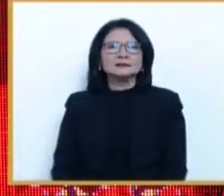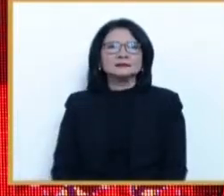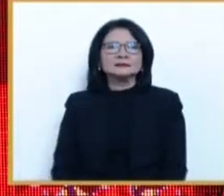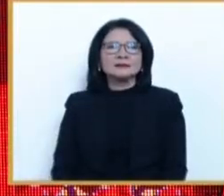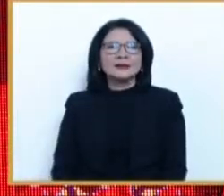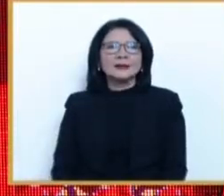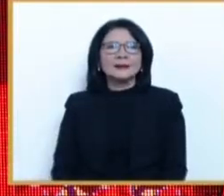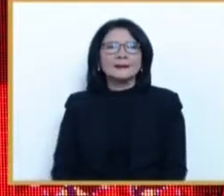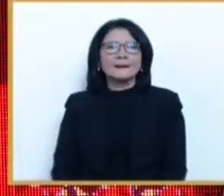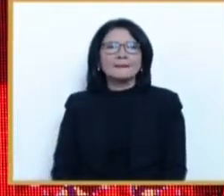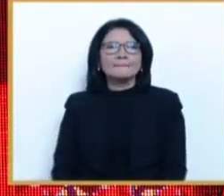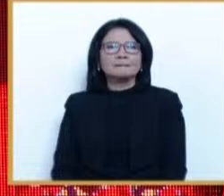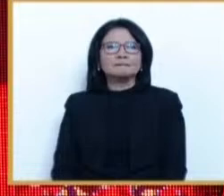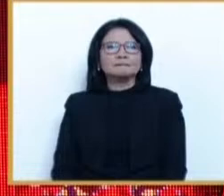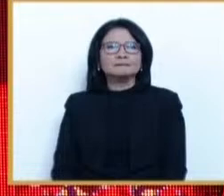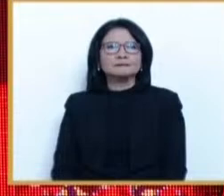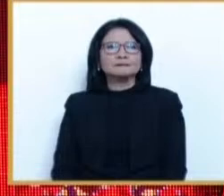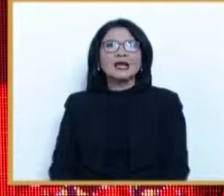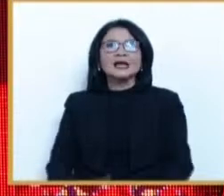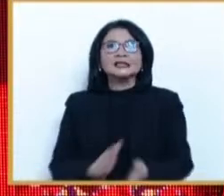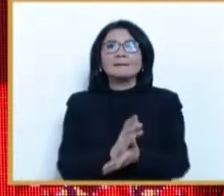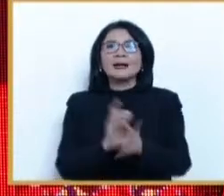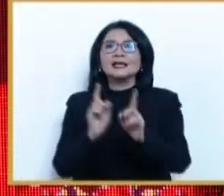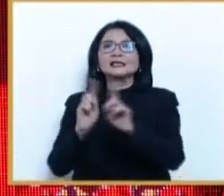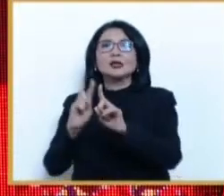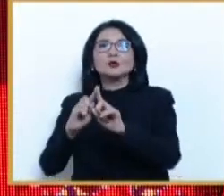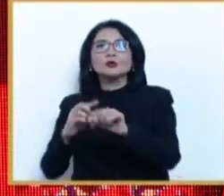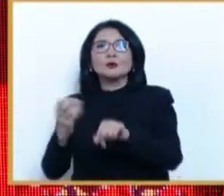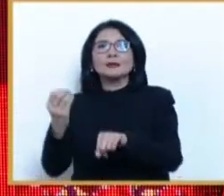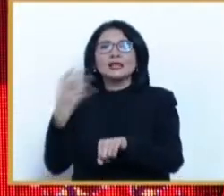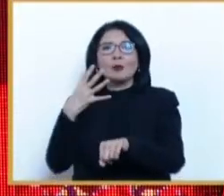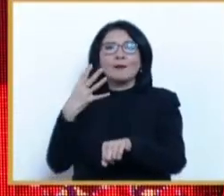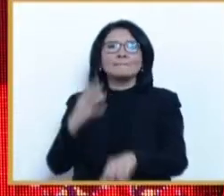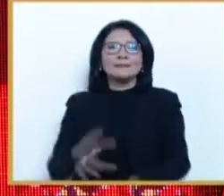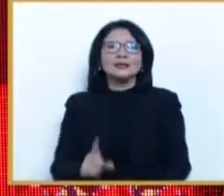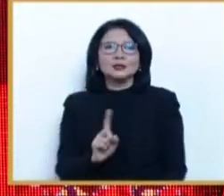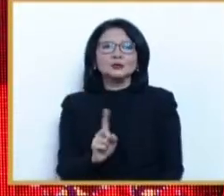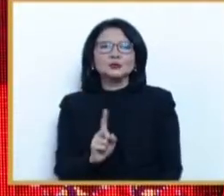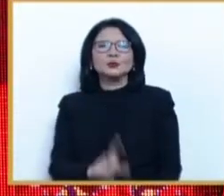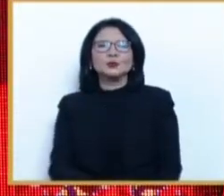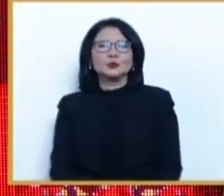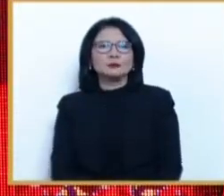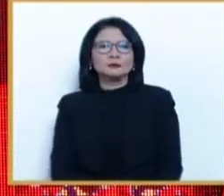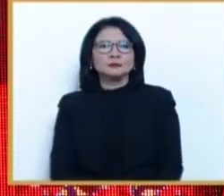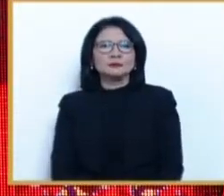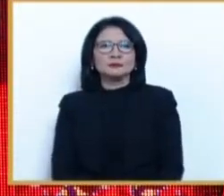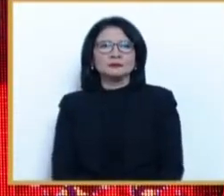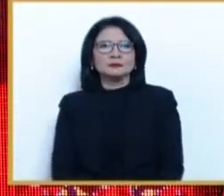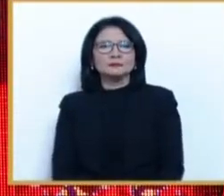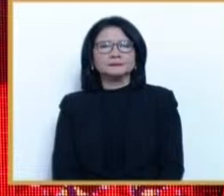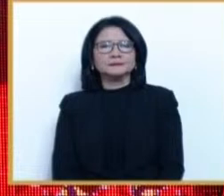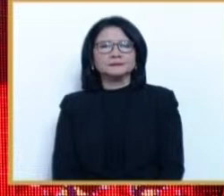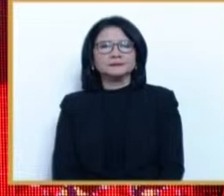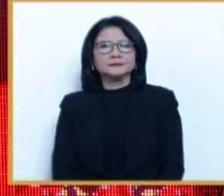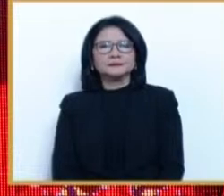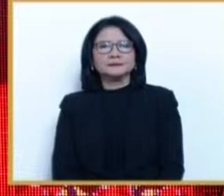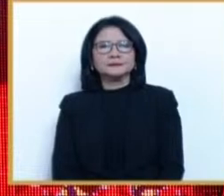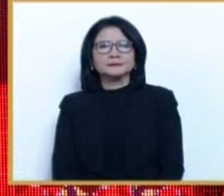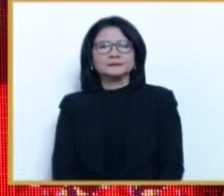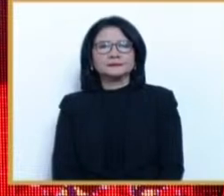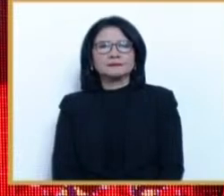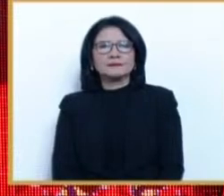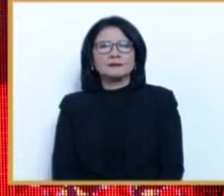menanggapi kami akan berikan kesempatan untuk memberikan apresiasi tapi berikan kesempatan para pasangan calon untuk menjawab dan juga menanggapi terlebih